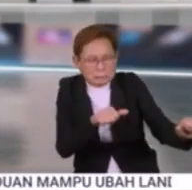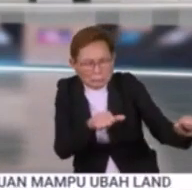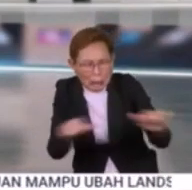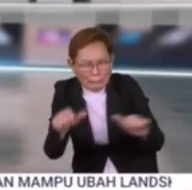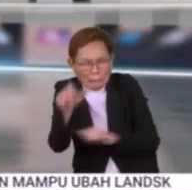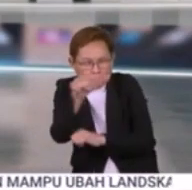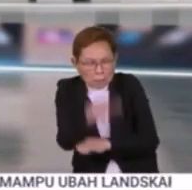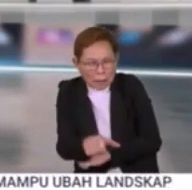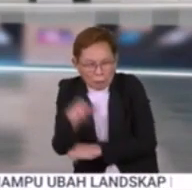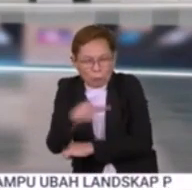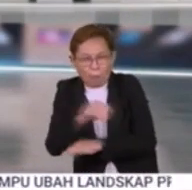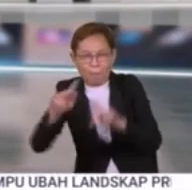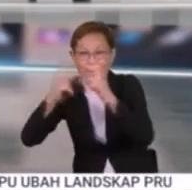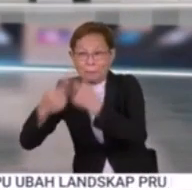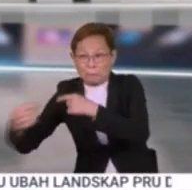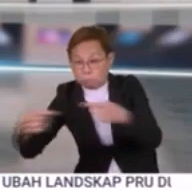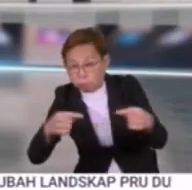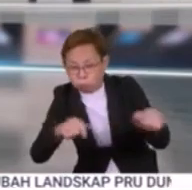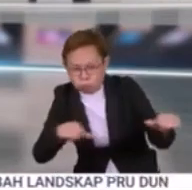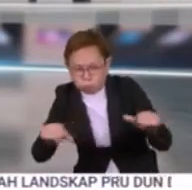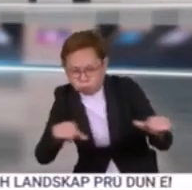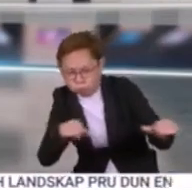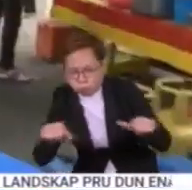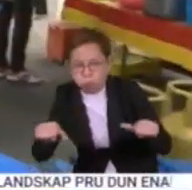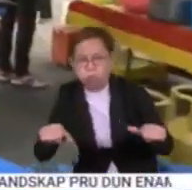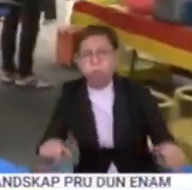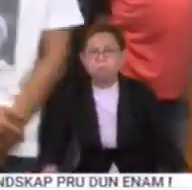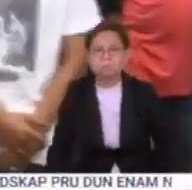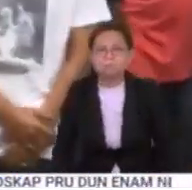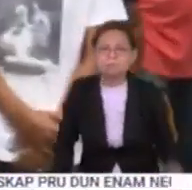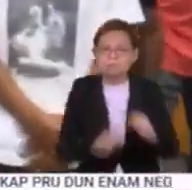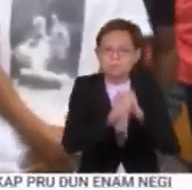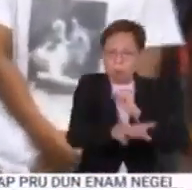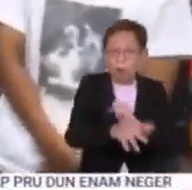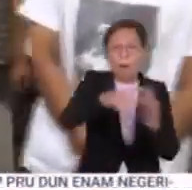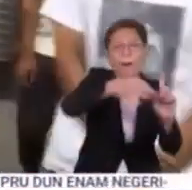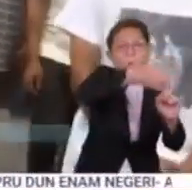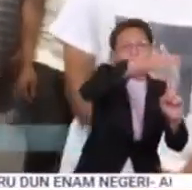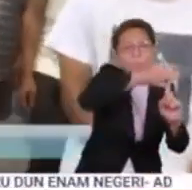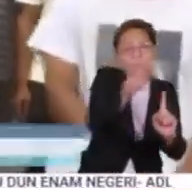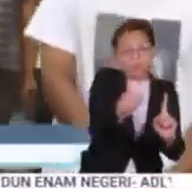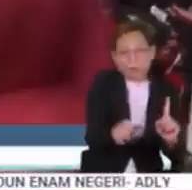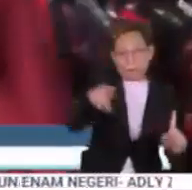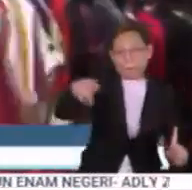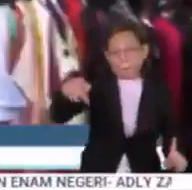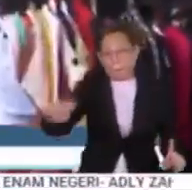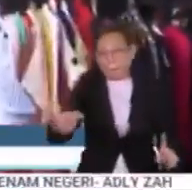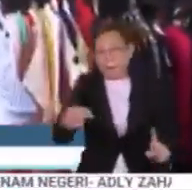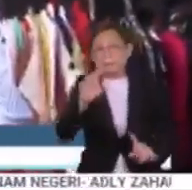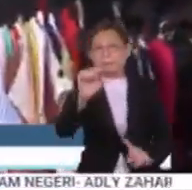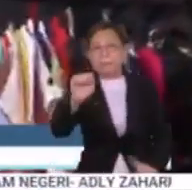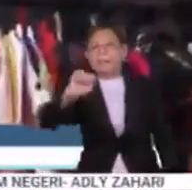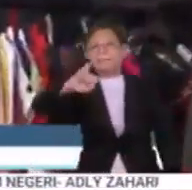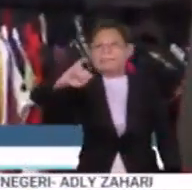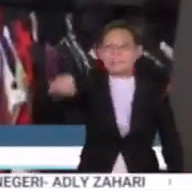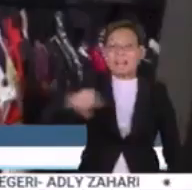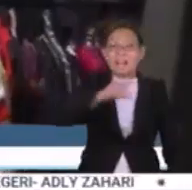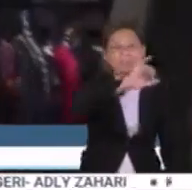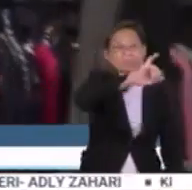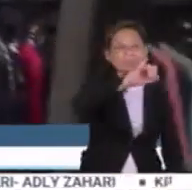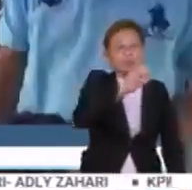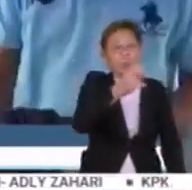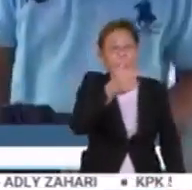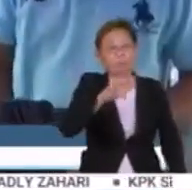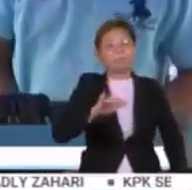oleh calon dan Parti yang bertanding di pulau Pinang calon PH Dun Seberang Jaya Johari kassim